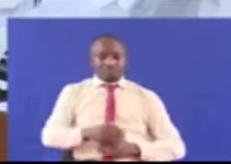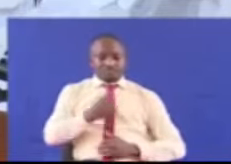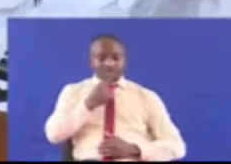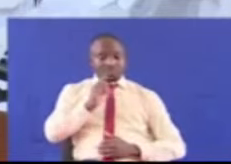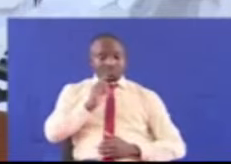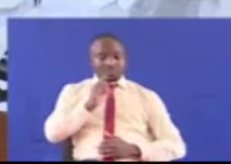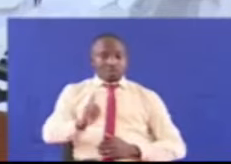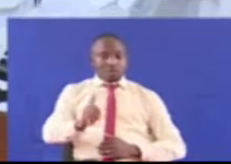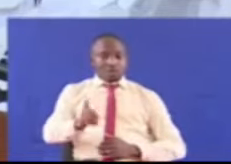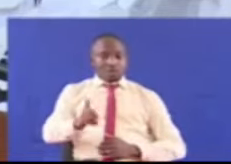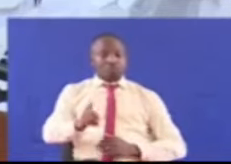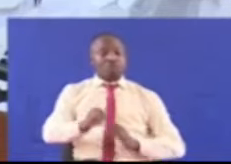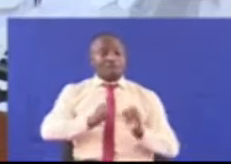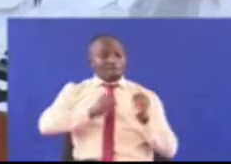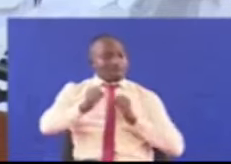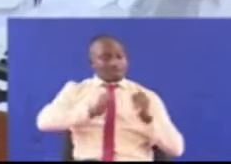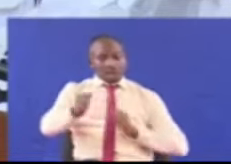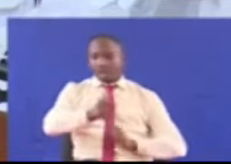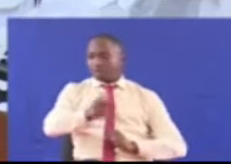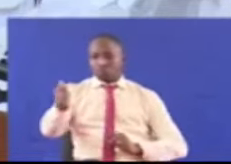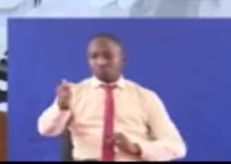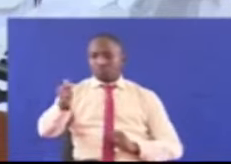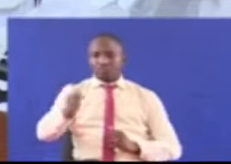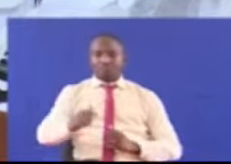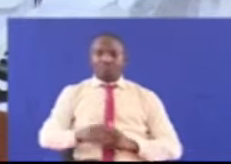Tukasema hao tukula nao sahani moja.